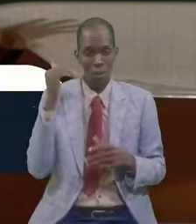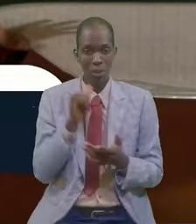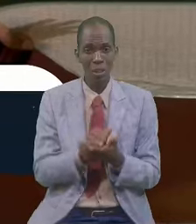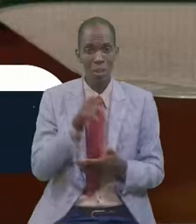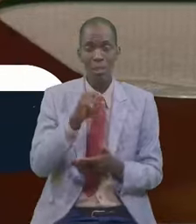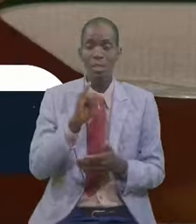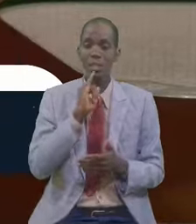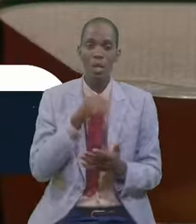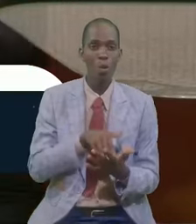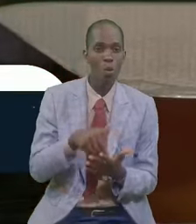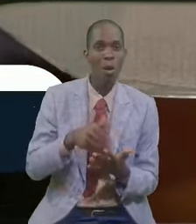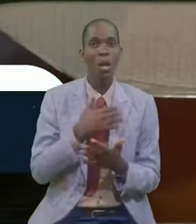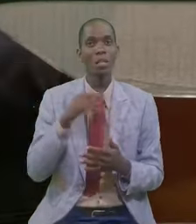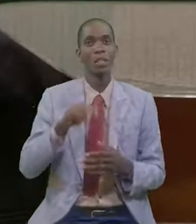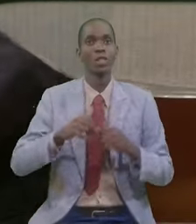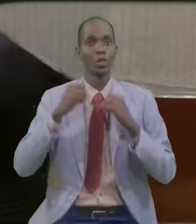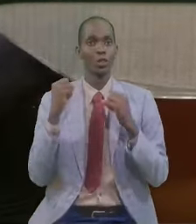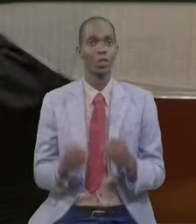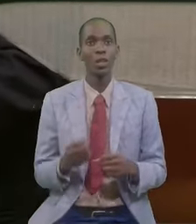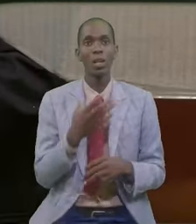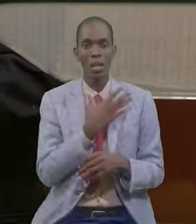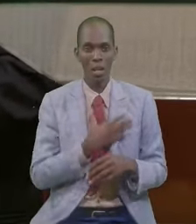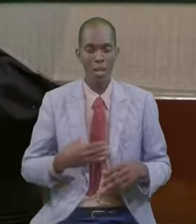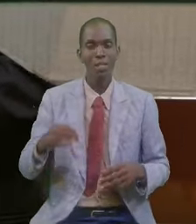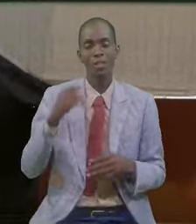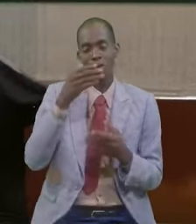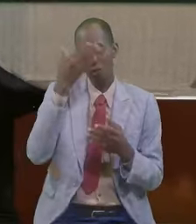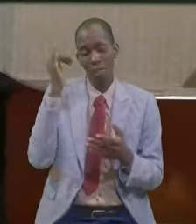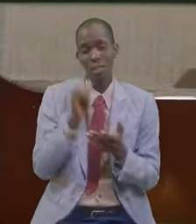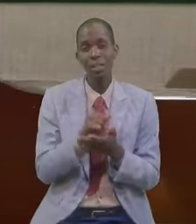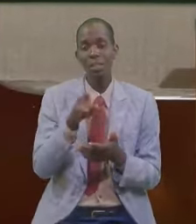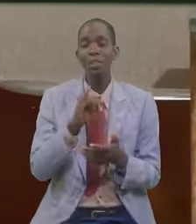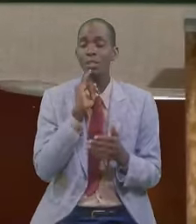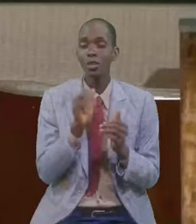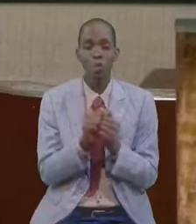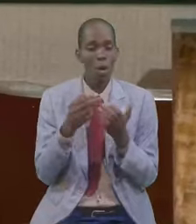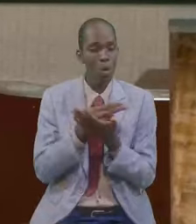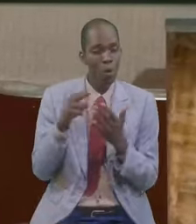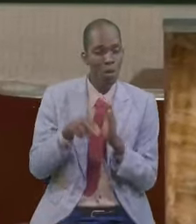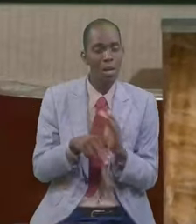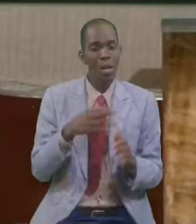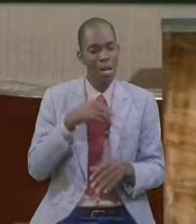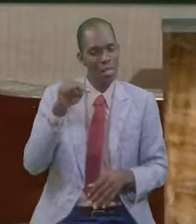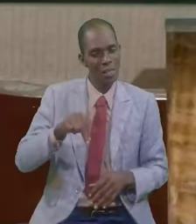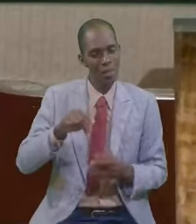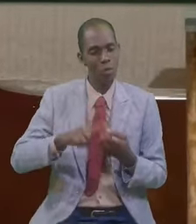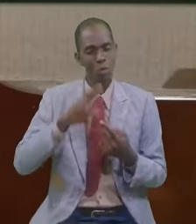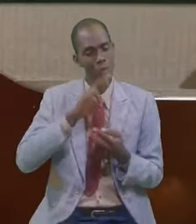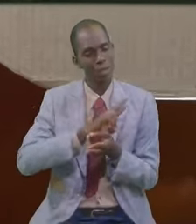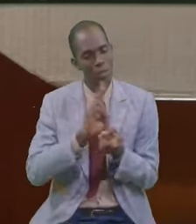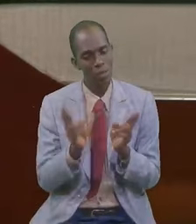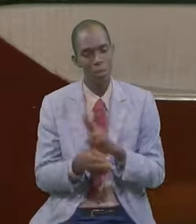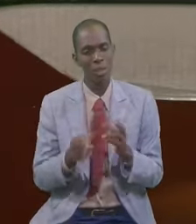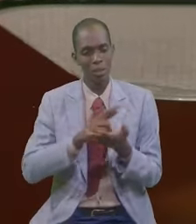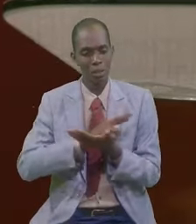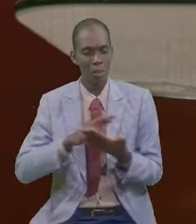restauré. Il a oublié son besoin, qu'il est injuste, il faut qu'il soit saint, qu'il a besoin